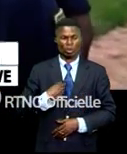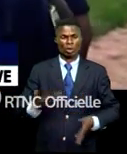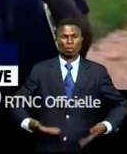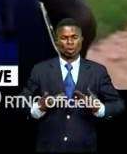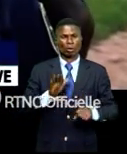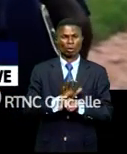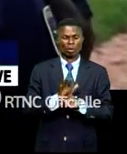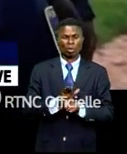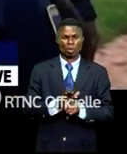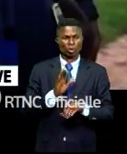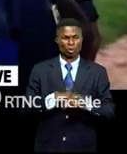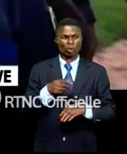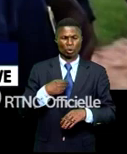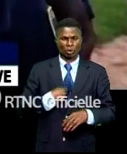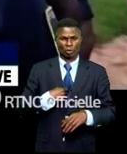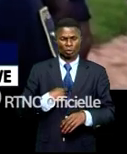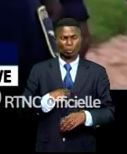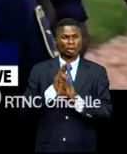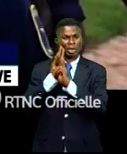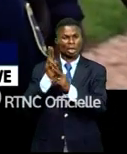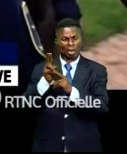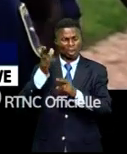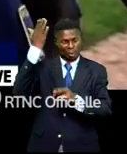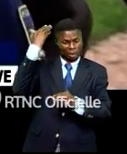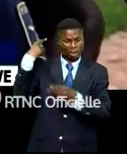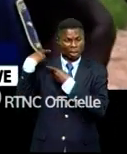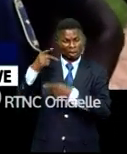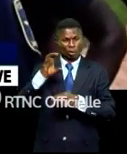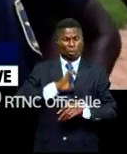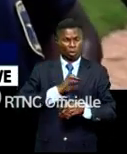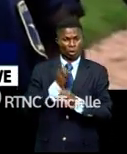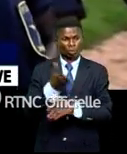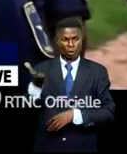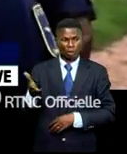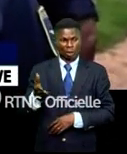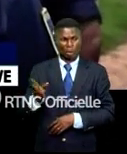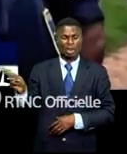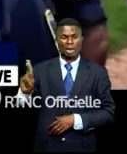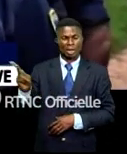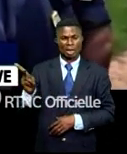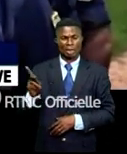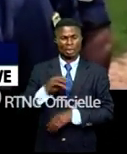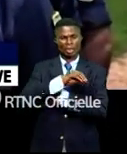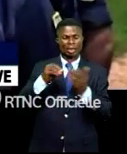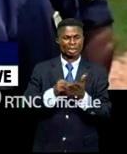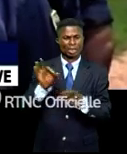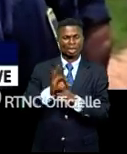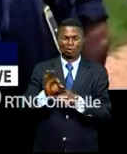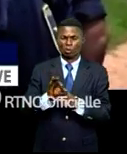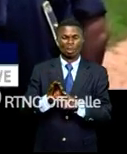content, puisque dans tous nos rapports, depuis que la police est police, l'espace kassaïen n'a jamais eu un centre de